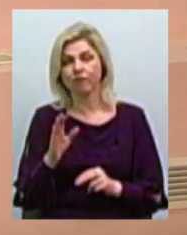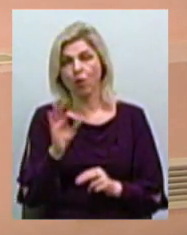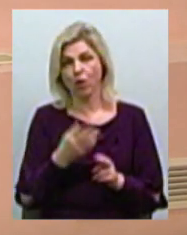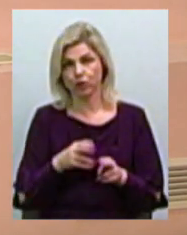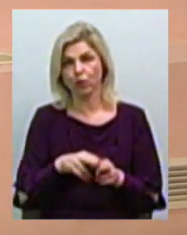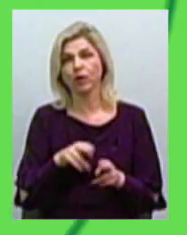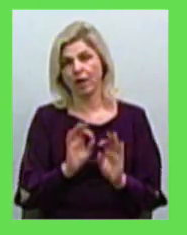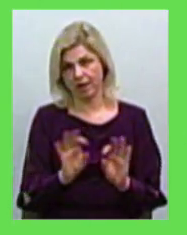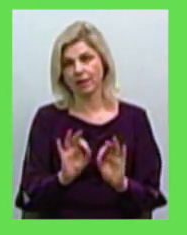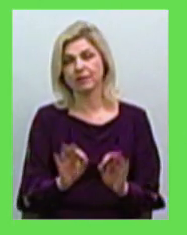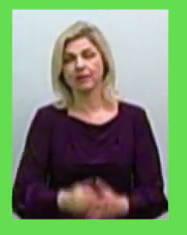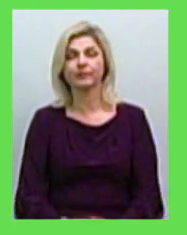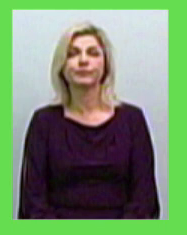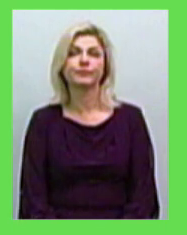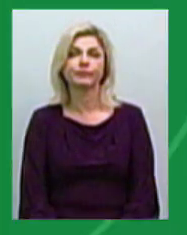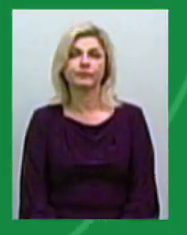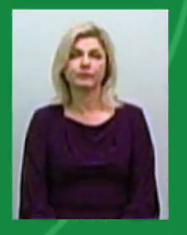вже зазначила вище.